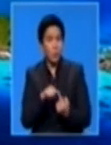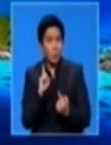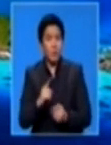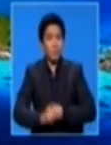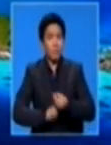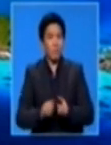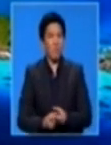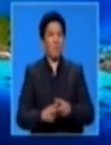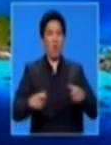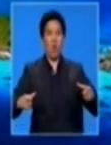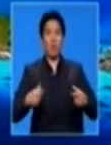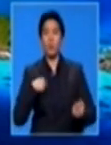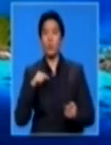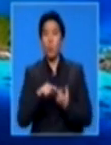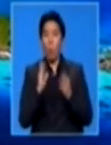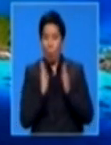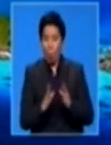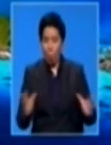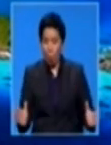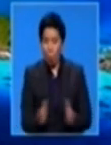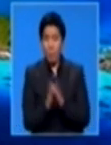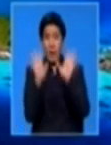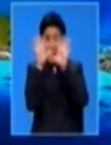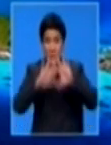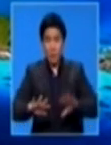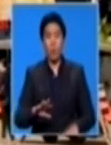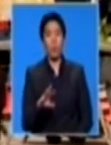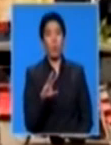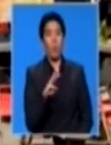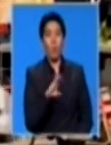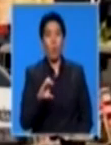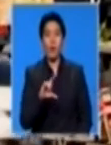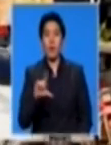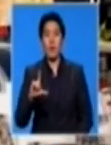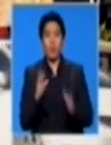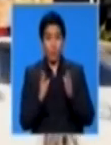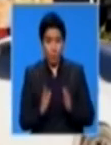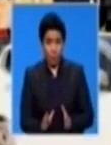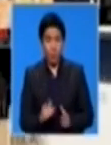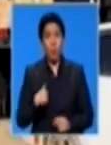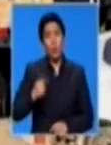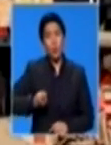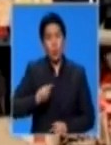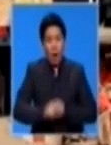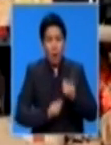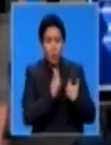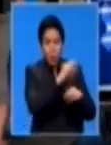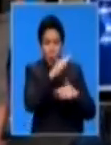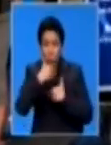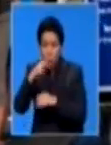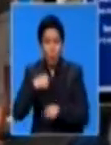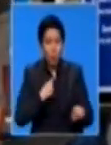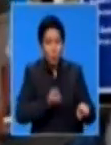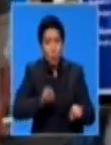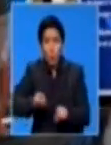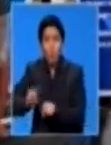ขนาดใหญ่ที่มีประชากรรวมกว่า600ล้านคนนะครับในเรื่องการรักษาตลาดที่มีอยู่แล้วเดิมเช่นการอ